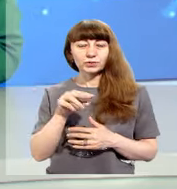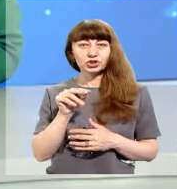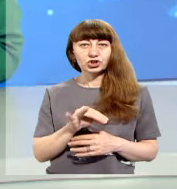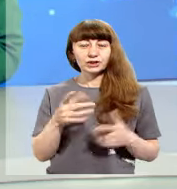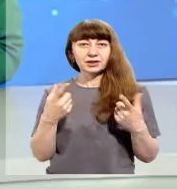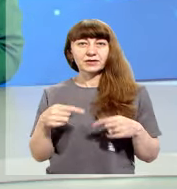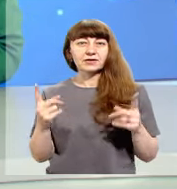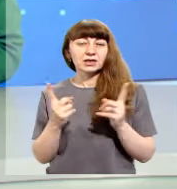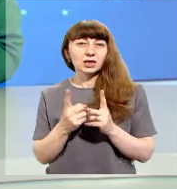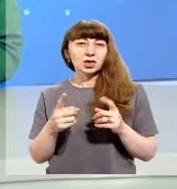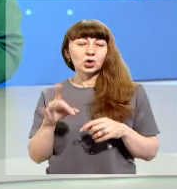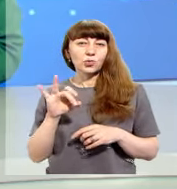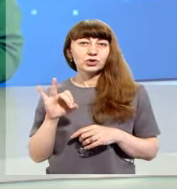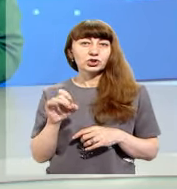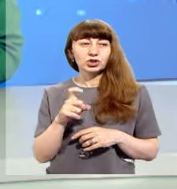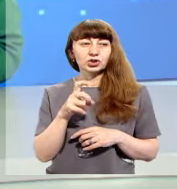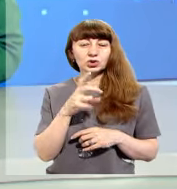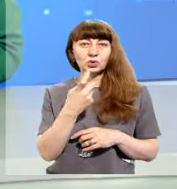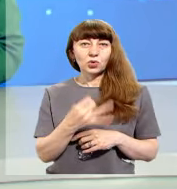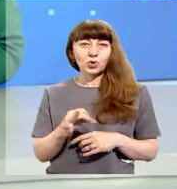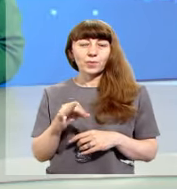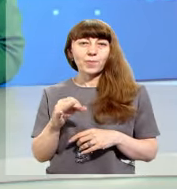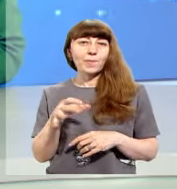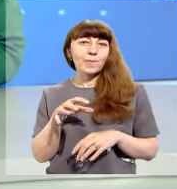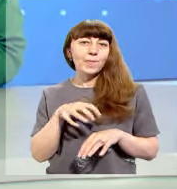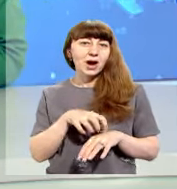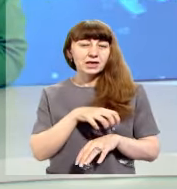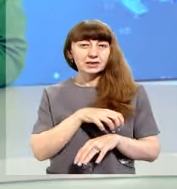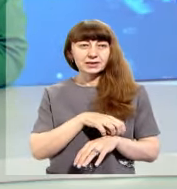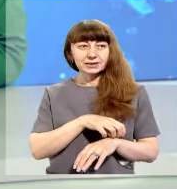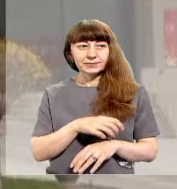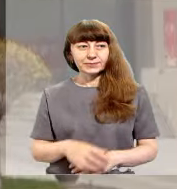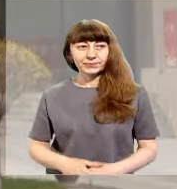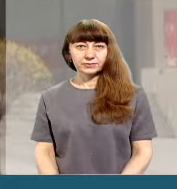комитета Коммунистической партии Китая Синьцзянь Уйгурского автономного района.